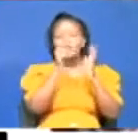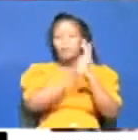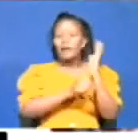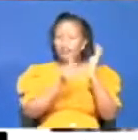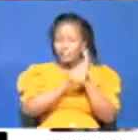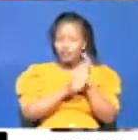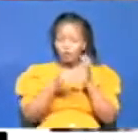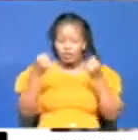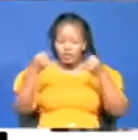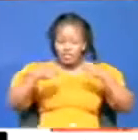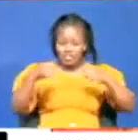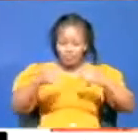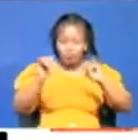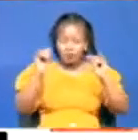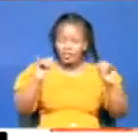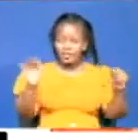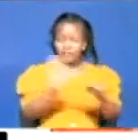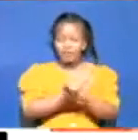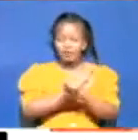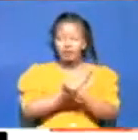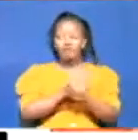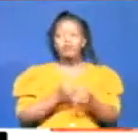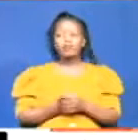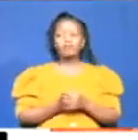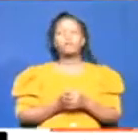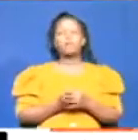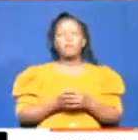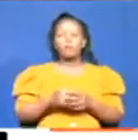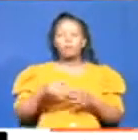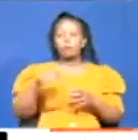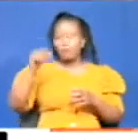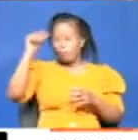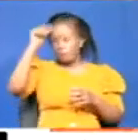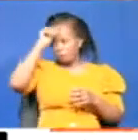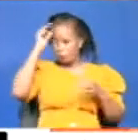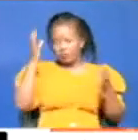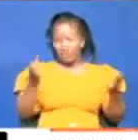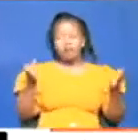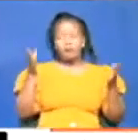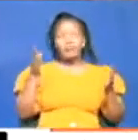inatekelezwa kikamilifu. Serikali ya Raila na Martha,